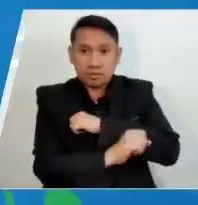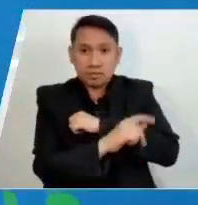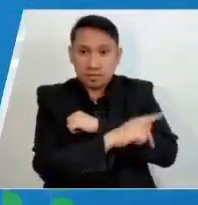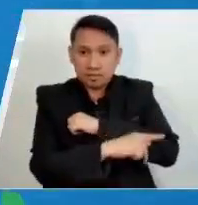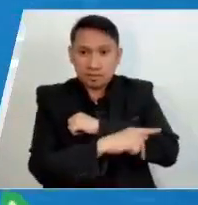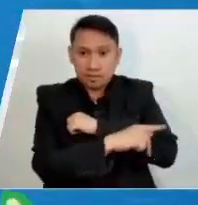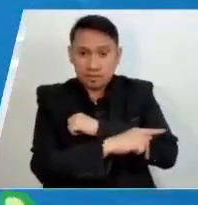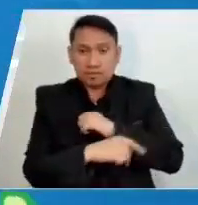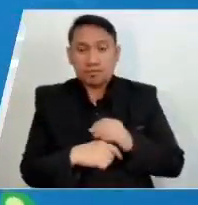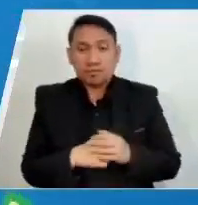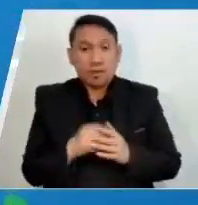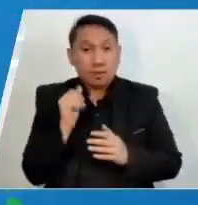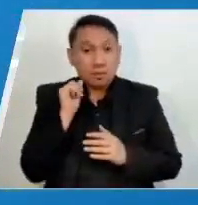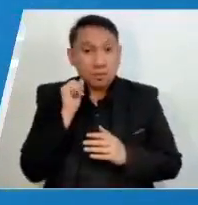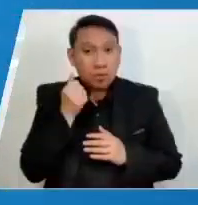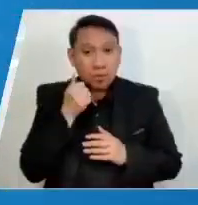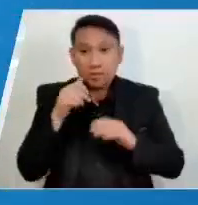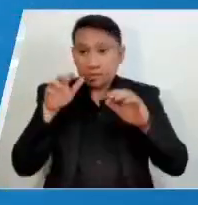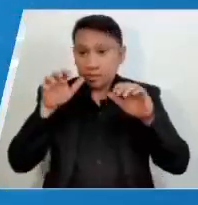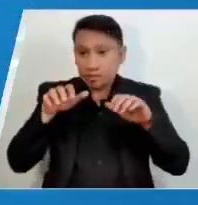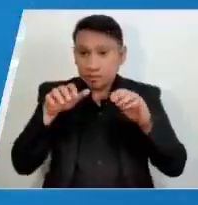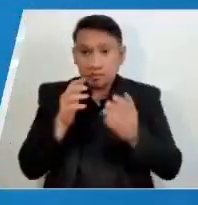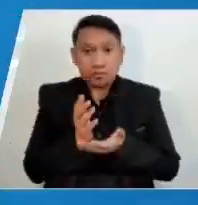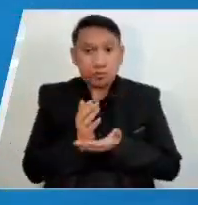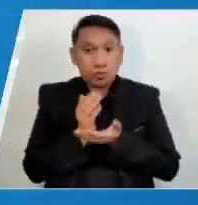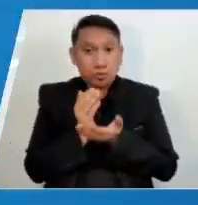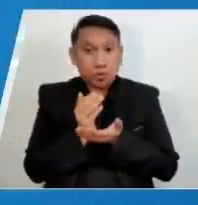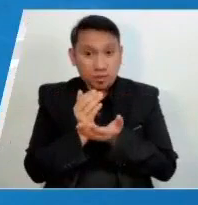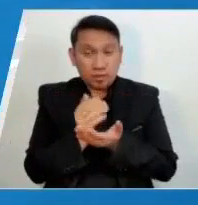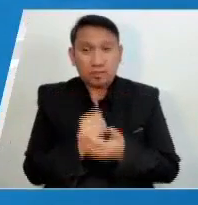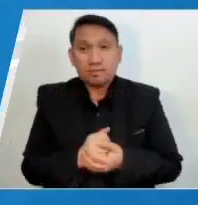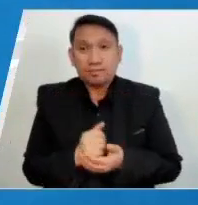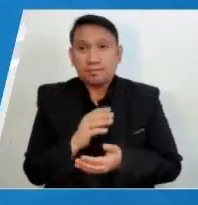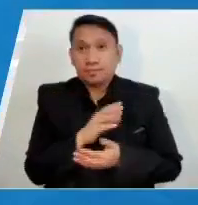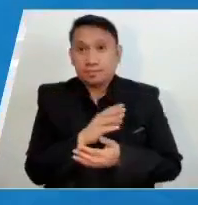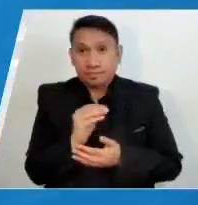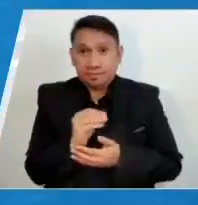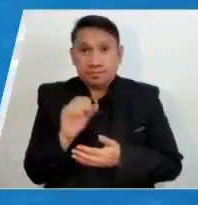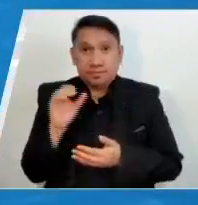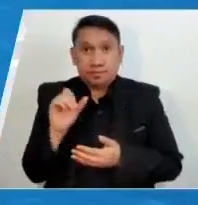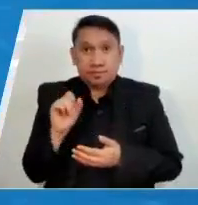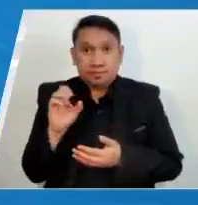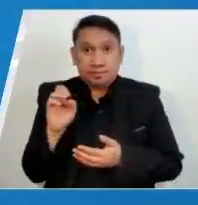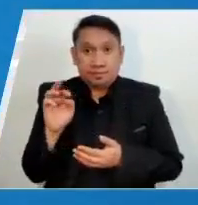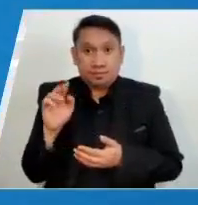Uulanin naman bukas ang Zamboanga Peninsula, ang Barm at Soxargen sa Mindanao.